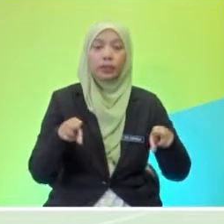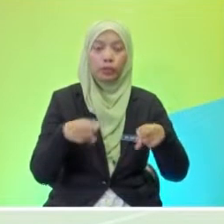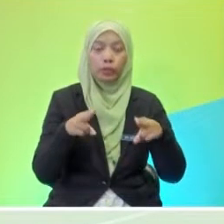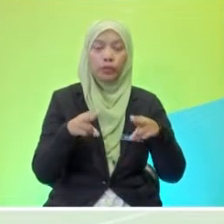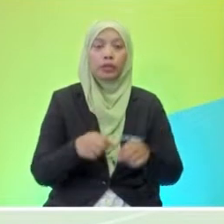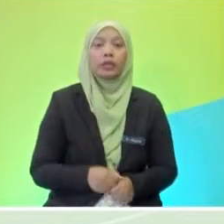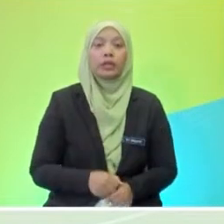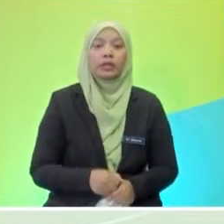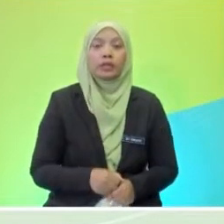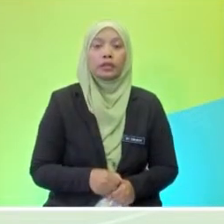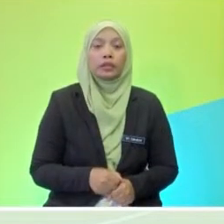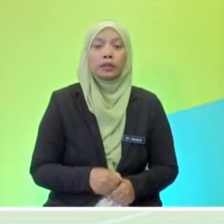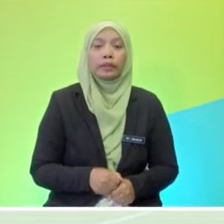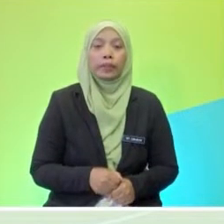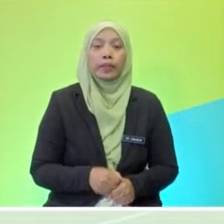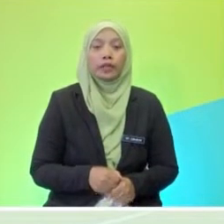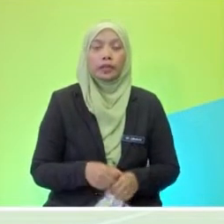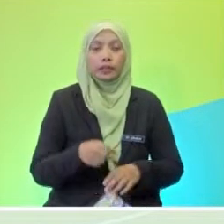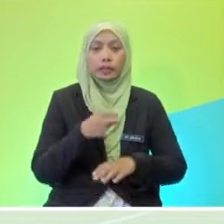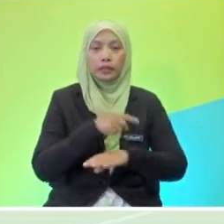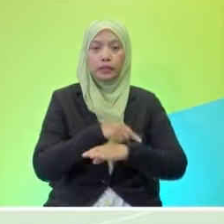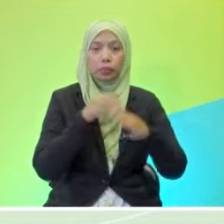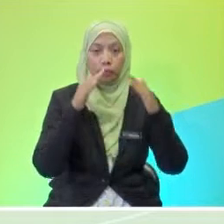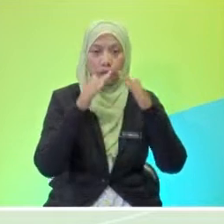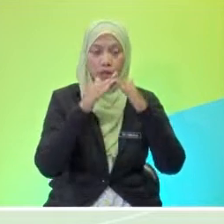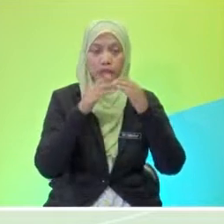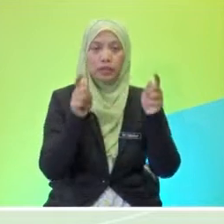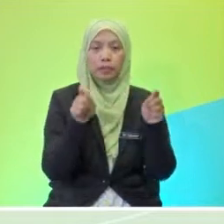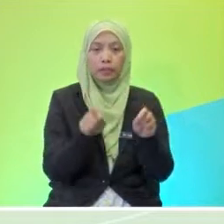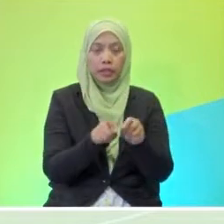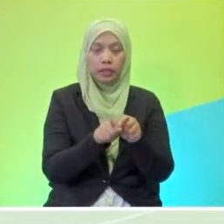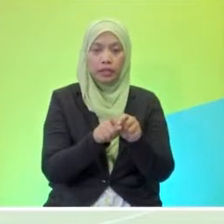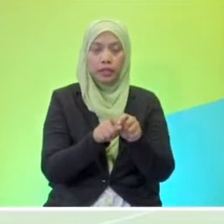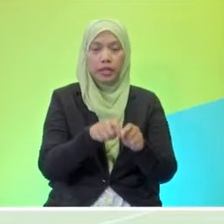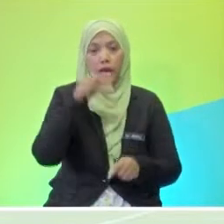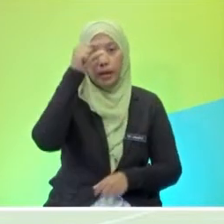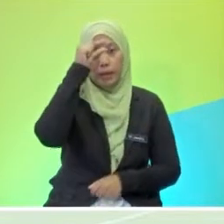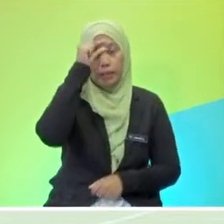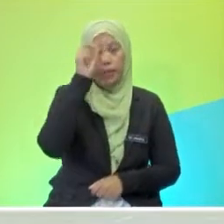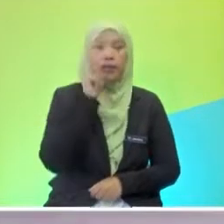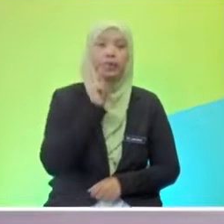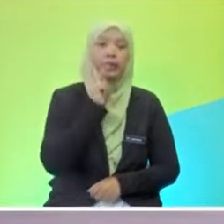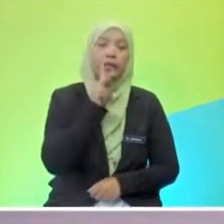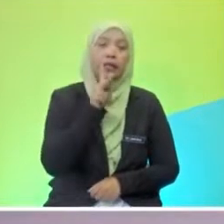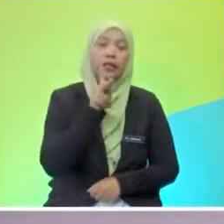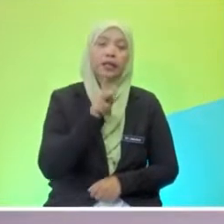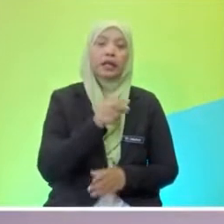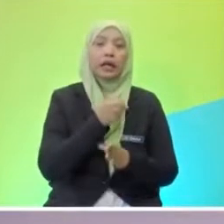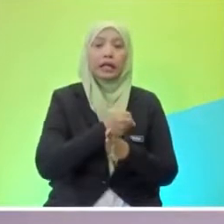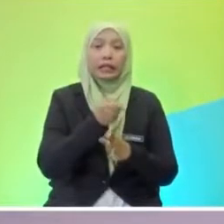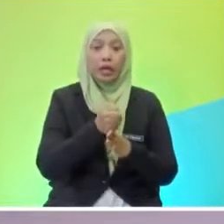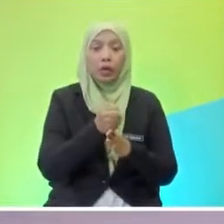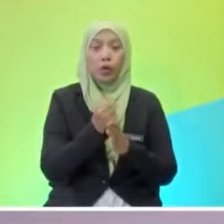rumah abang adik kakak oke atau siapa saja termasuk tumbuhan mana si